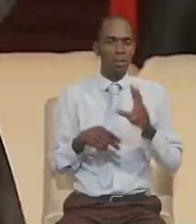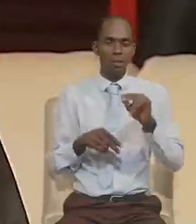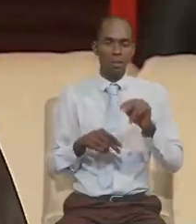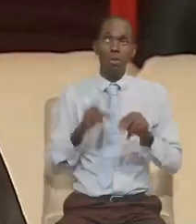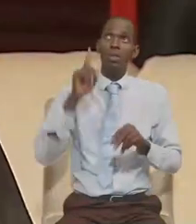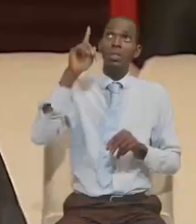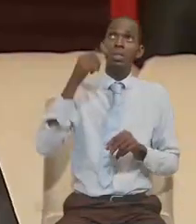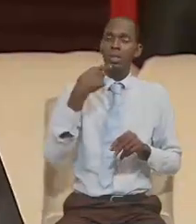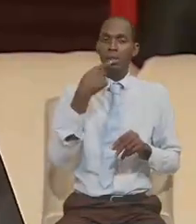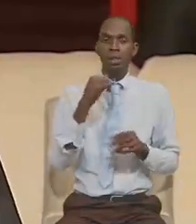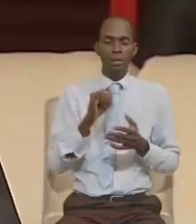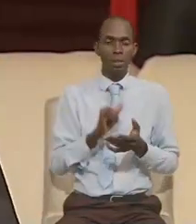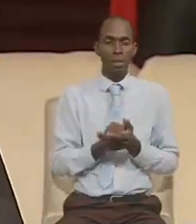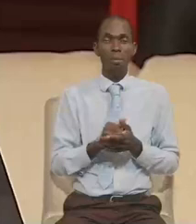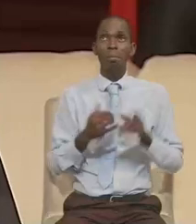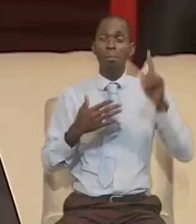te suffit.